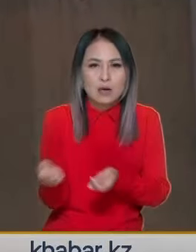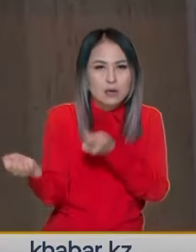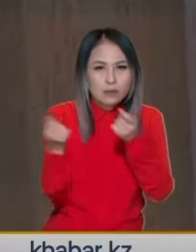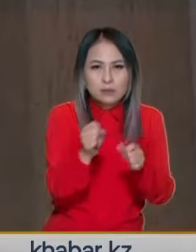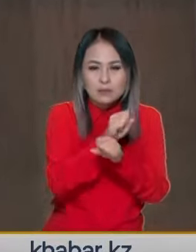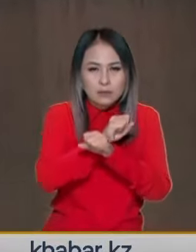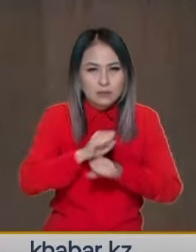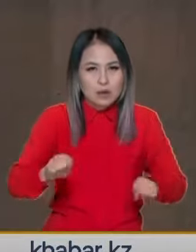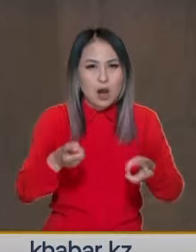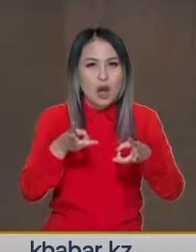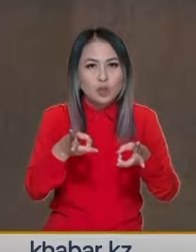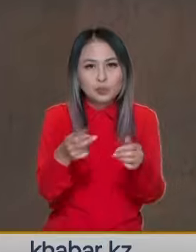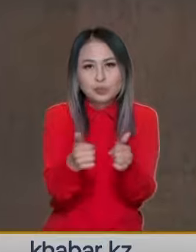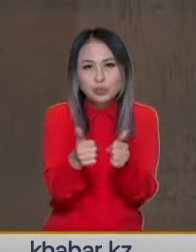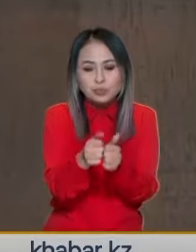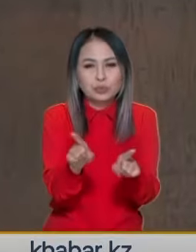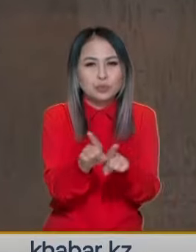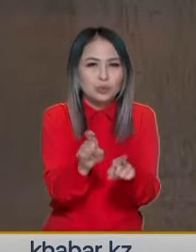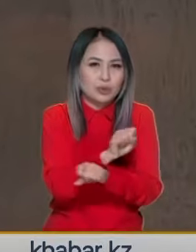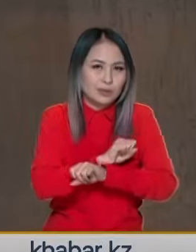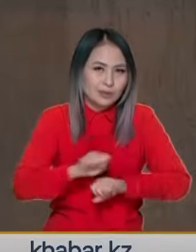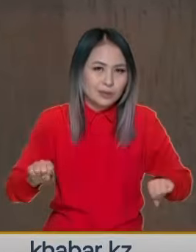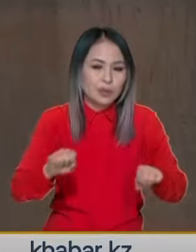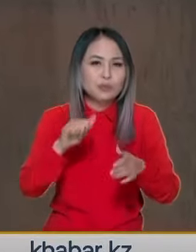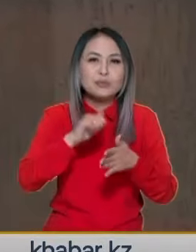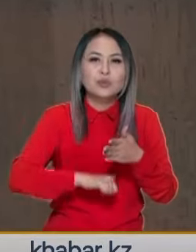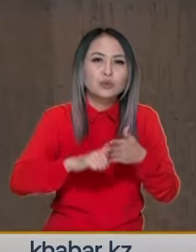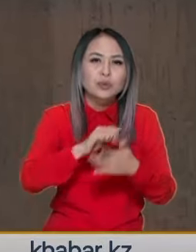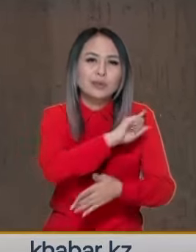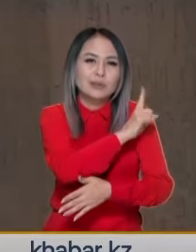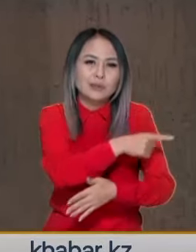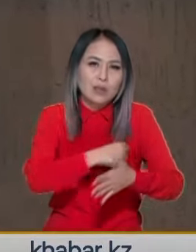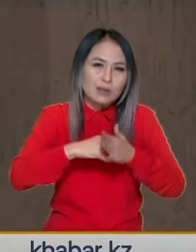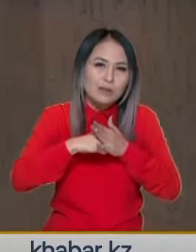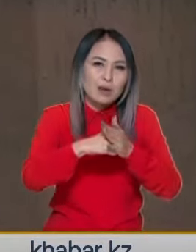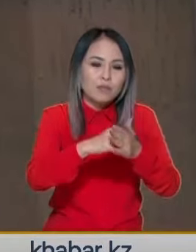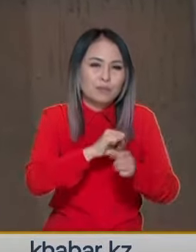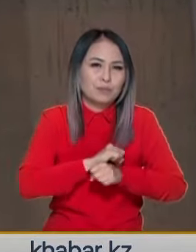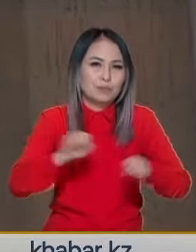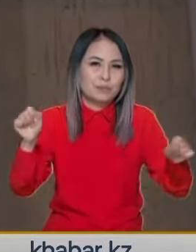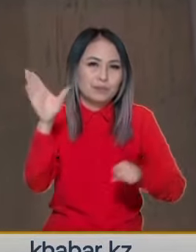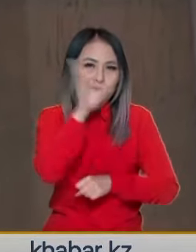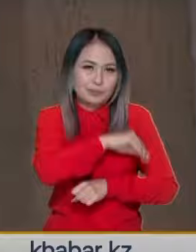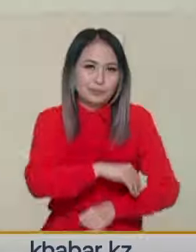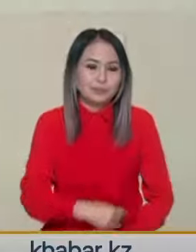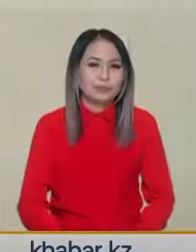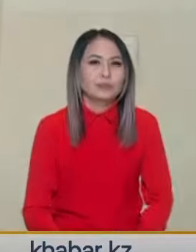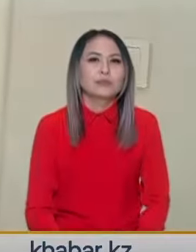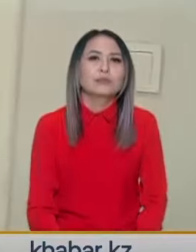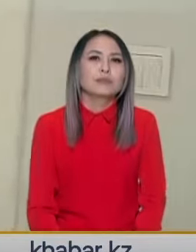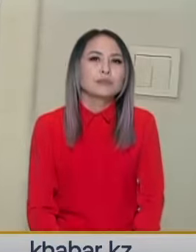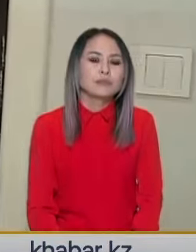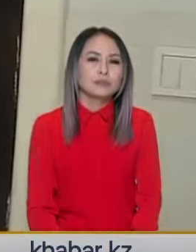болмайды. Ал пештің қасына жолатуға мүлдем келмейді. Себебі қатты қысымның салдарынан газ жарылып кетуі мүмкін.